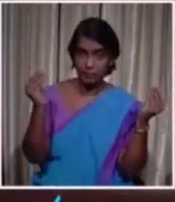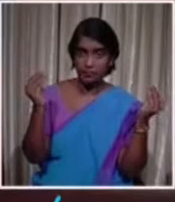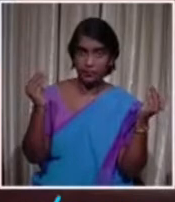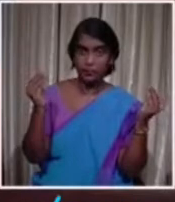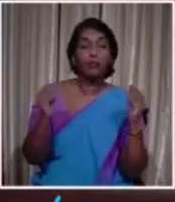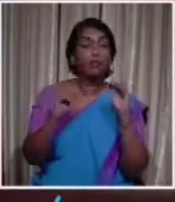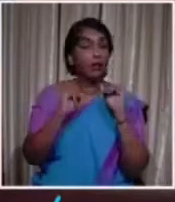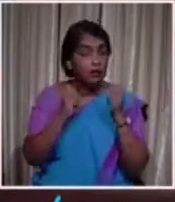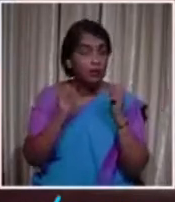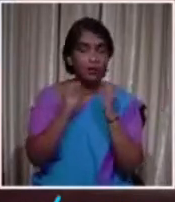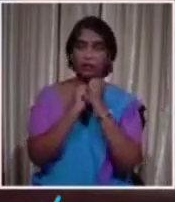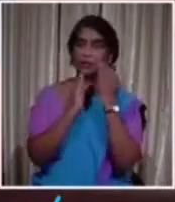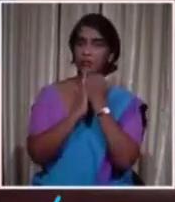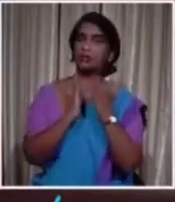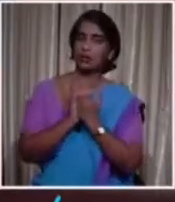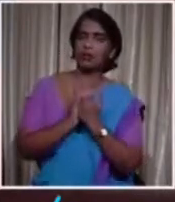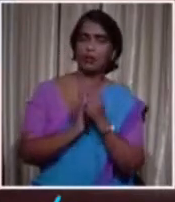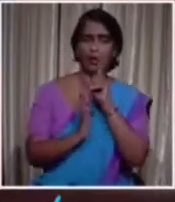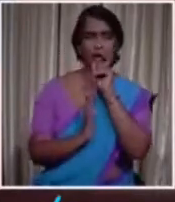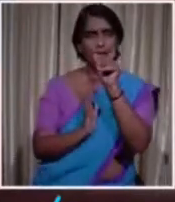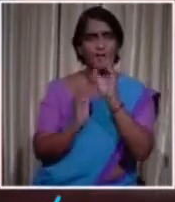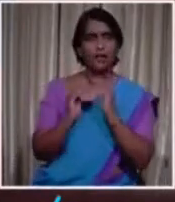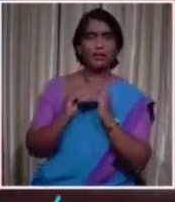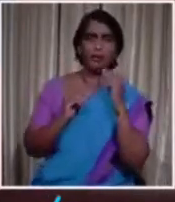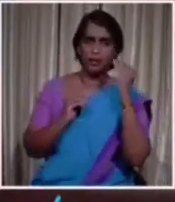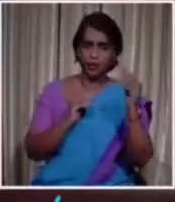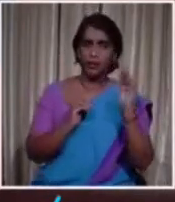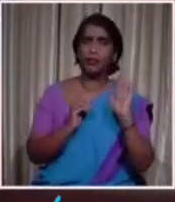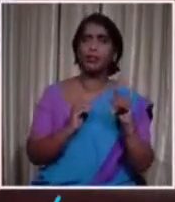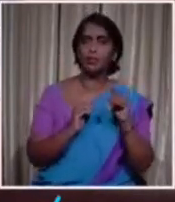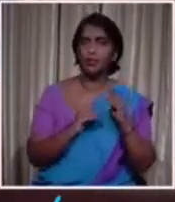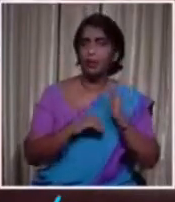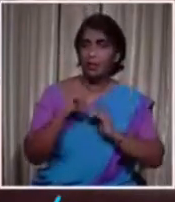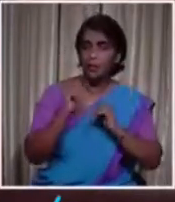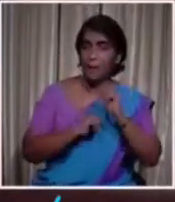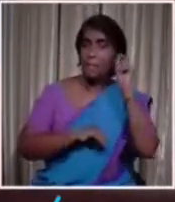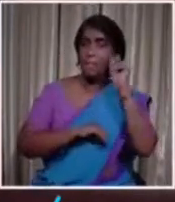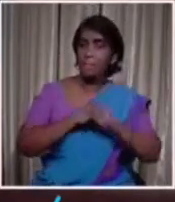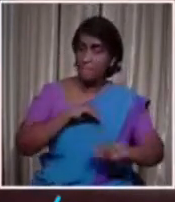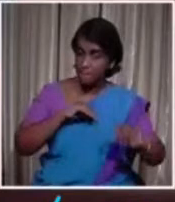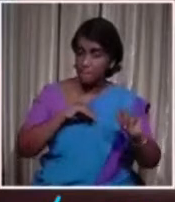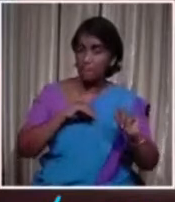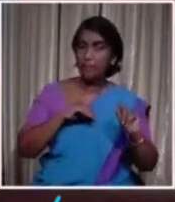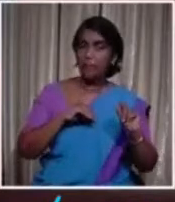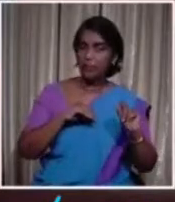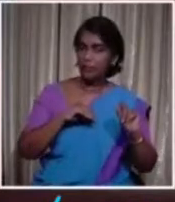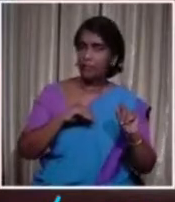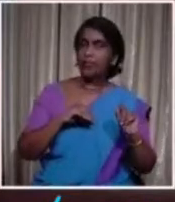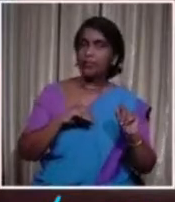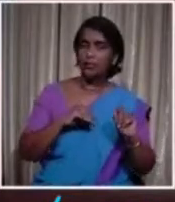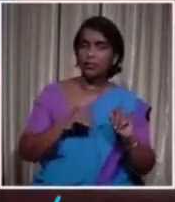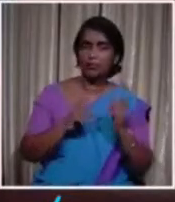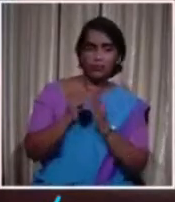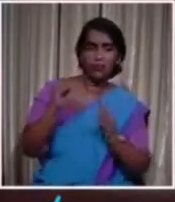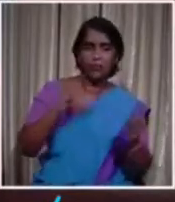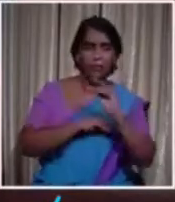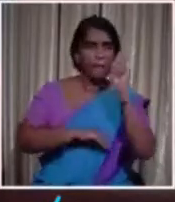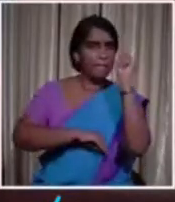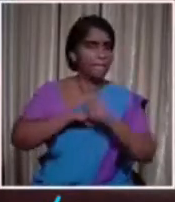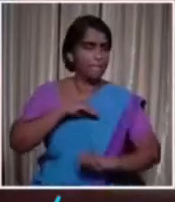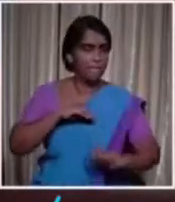यम वेडपील वचन गेपु क्रियाकारी सेलस्मा रिकवरी प्लान